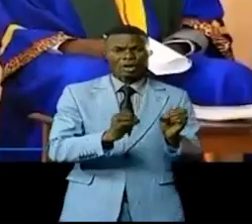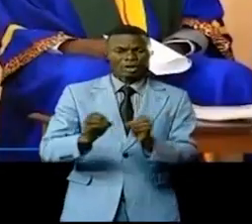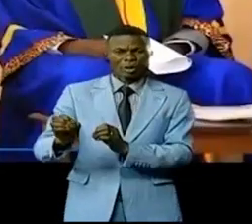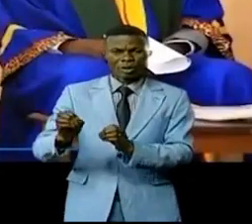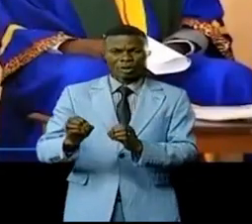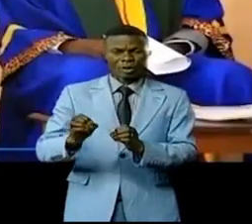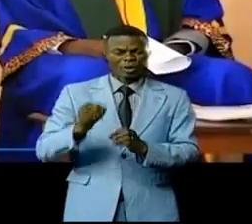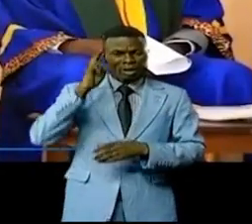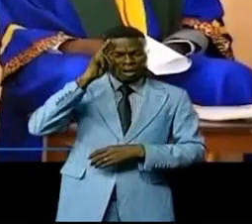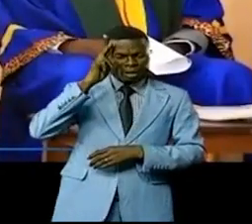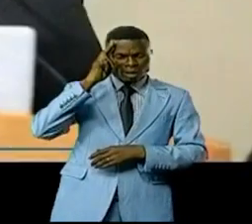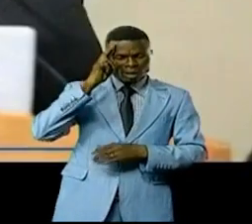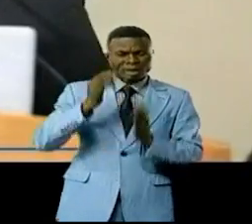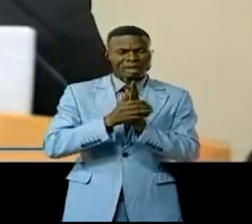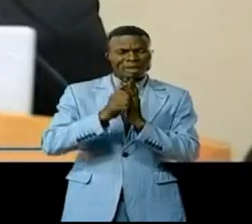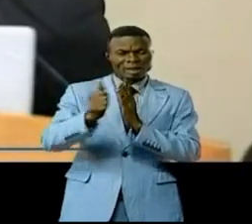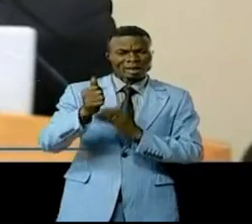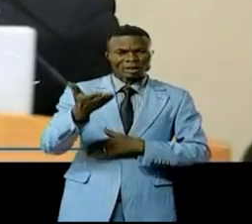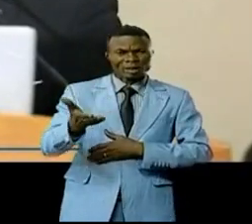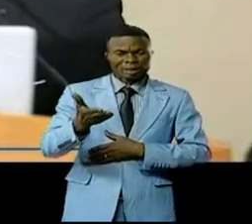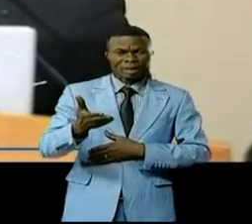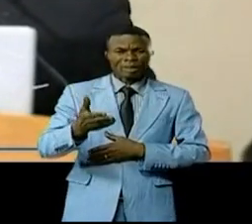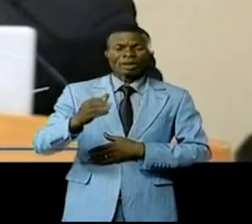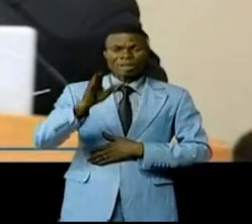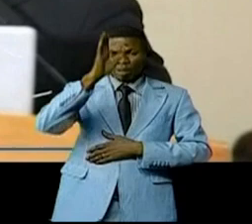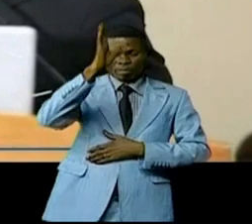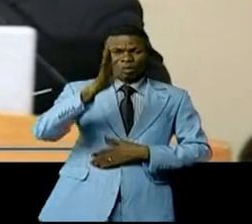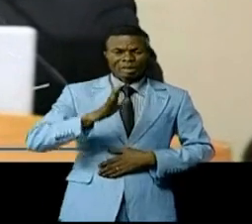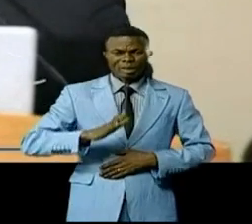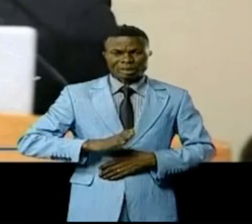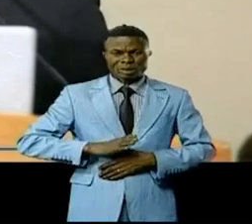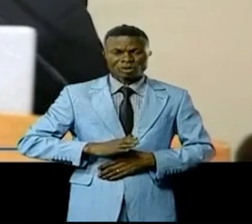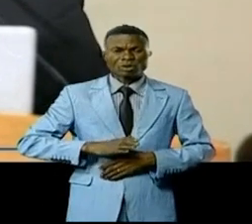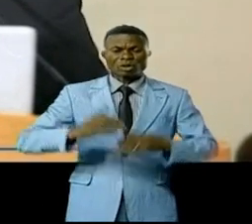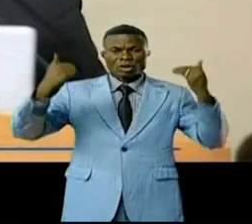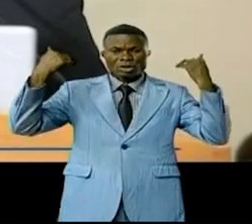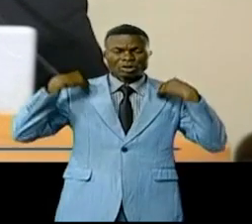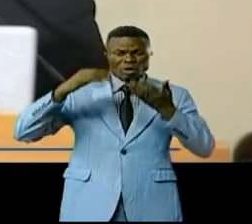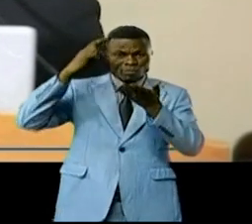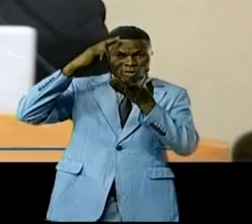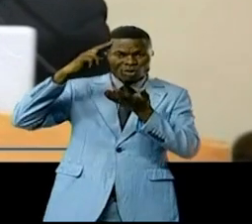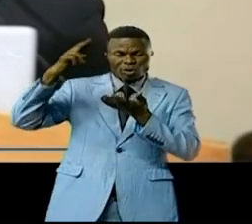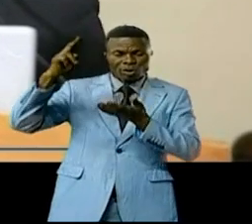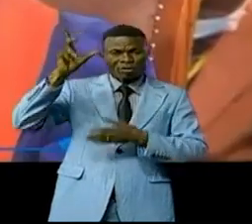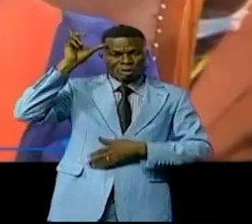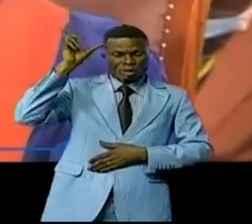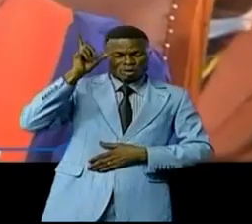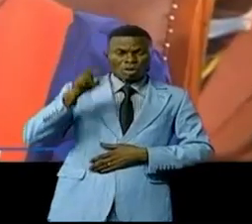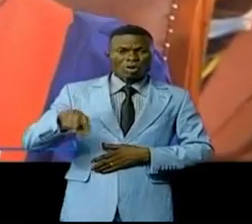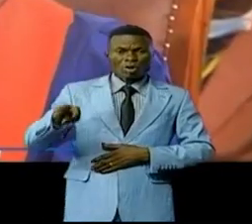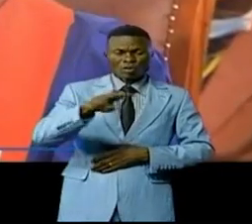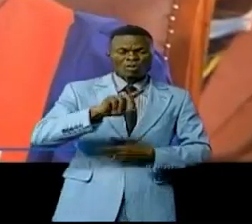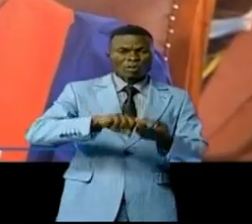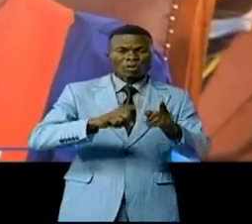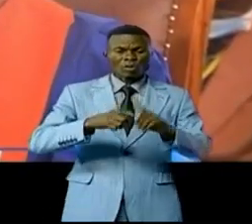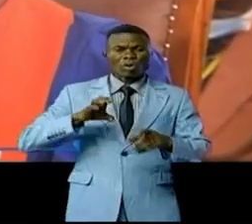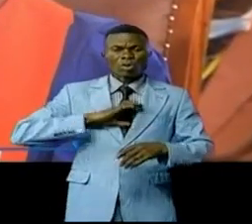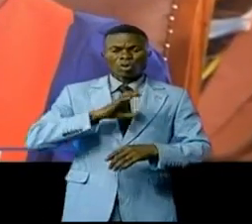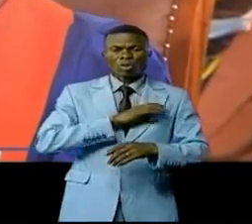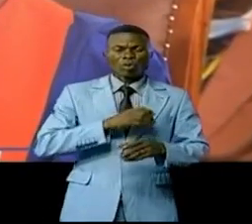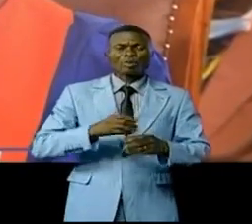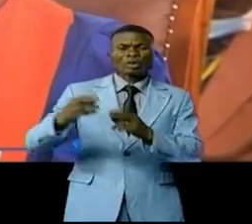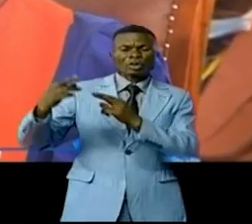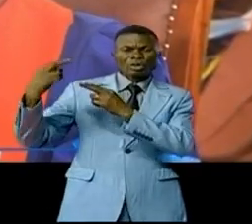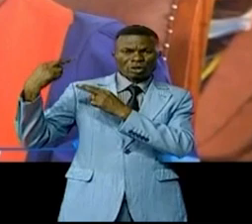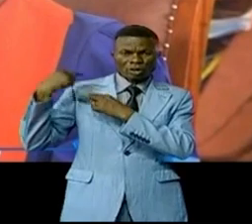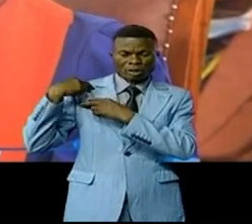les réflexions de qualité. Monsieur le recteur, très cher professeur Kishiba, à vous, au comité de gestion,